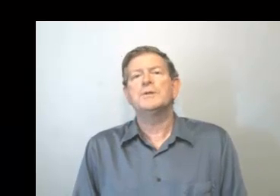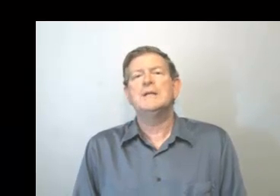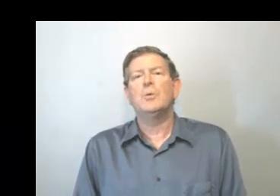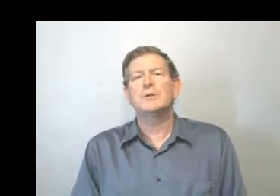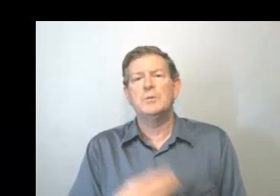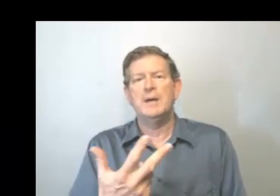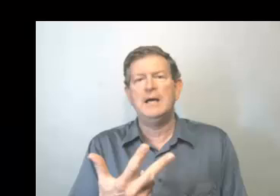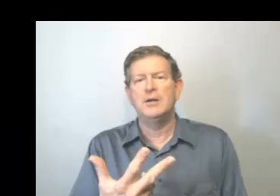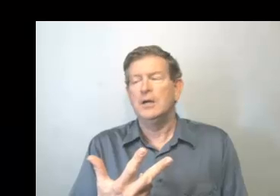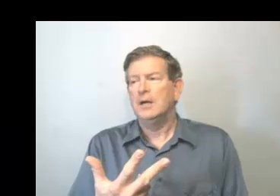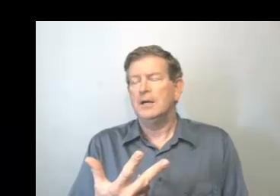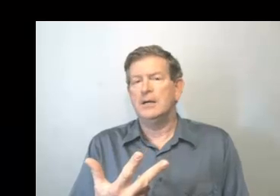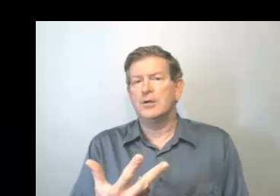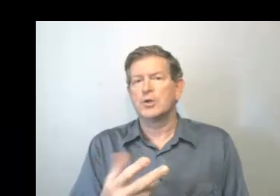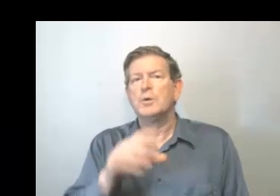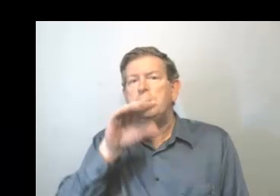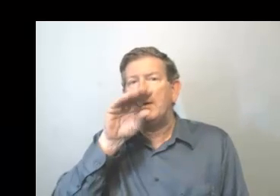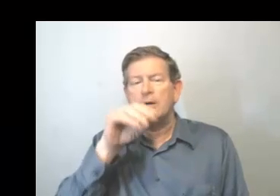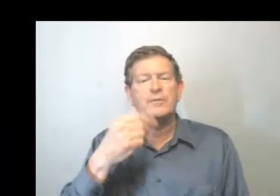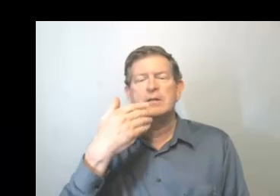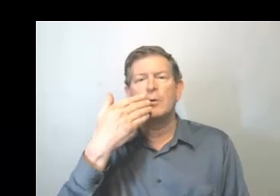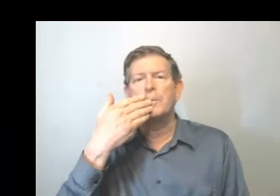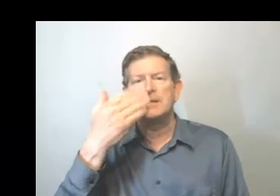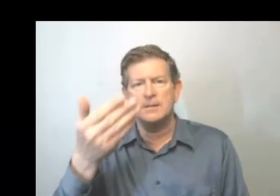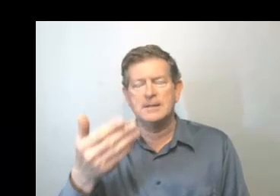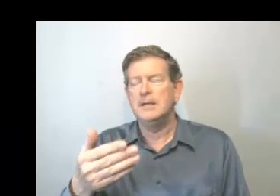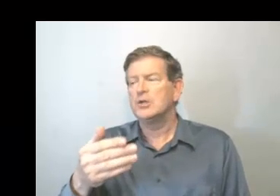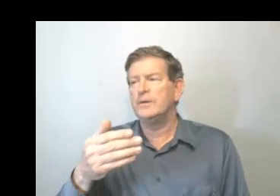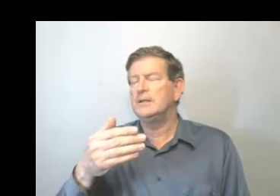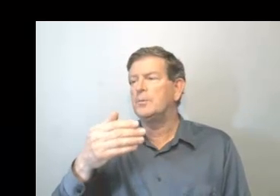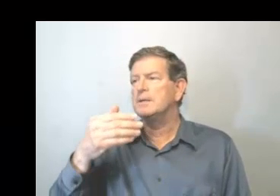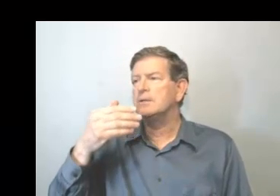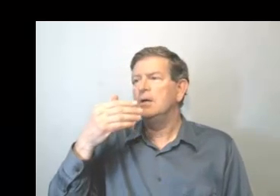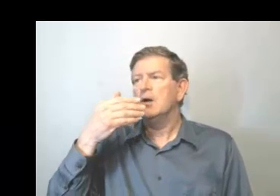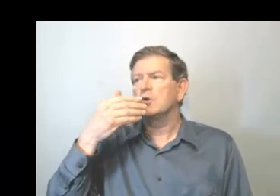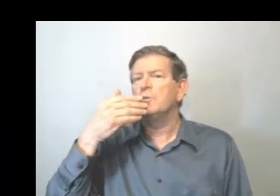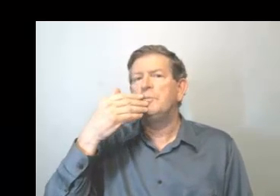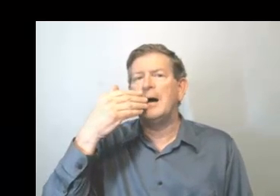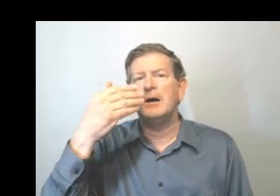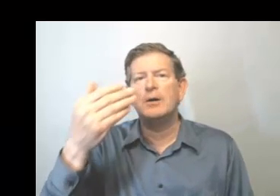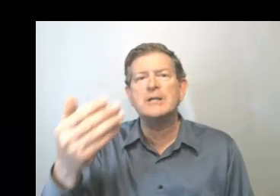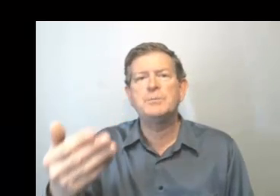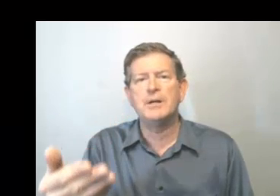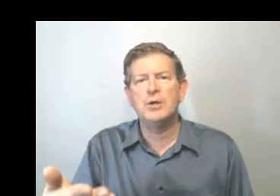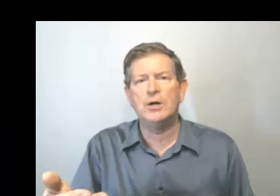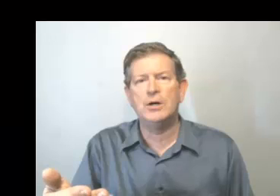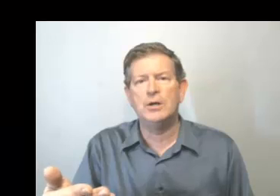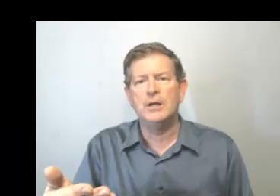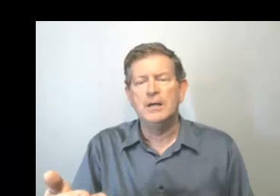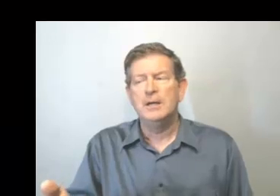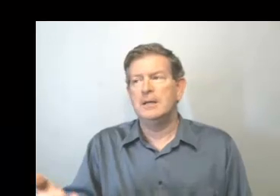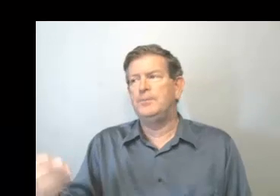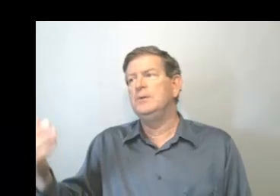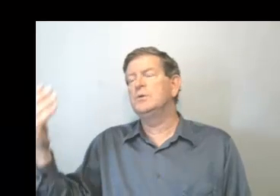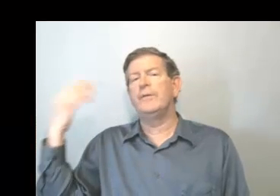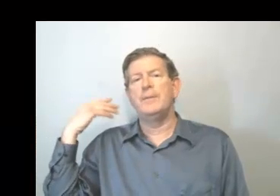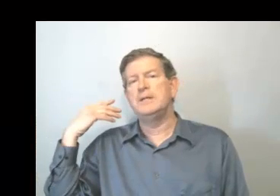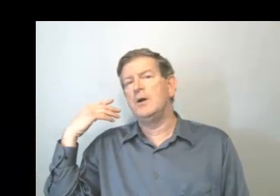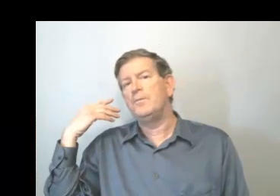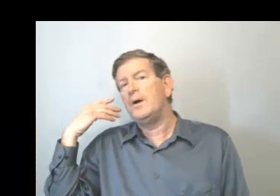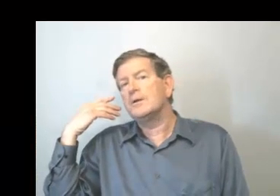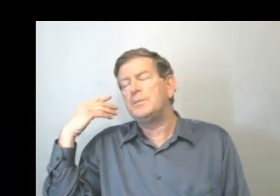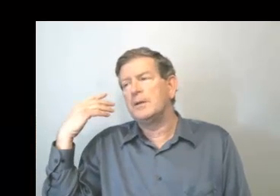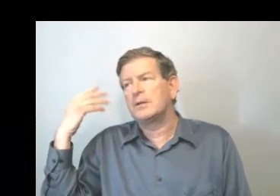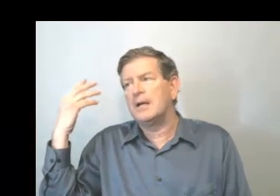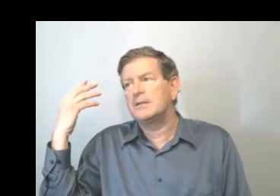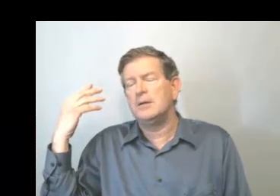Donc pendant ces 3 semaines, je vais dire au présent, hein, je vais les dire au présent, je parle espagnol. Et puis nous avons habité